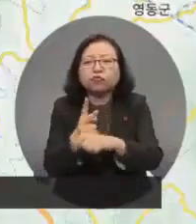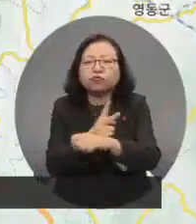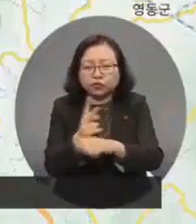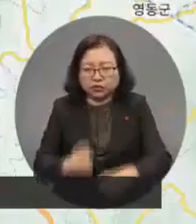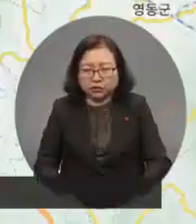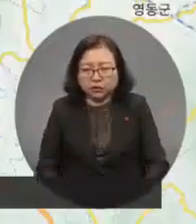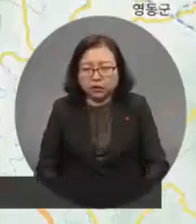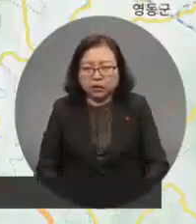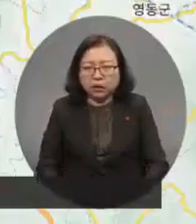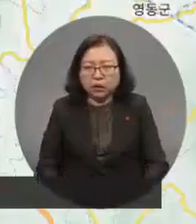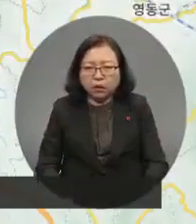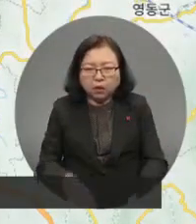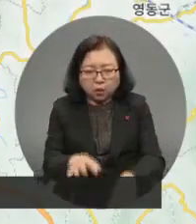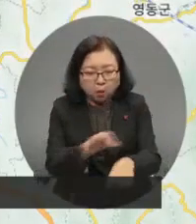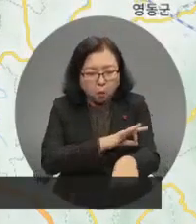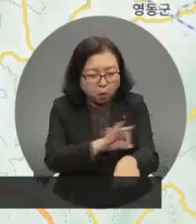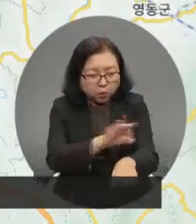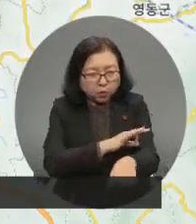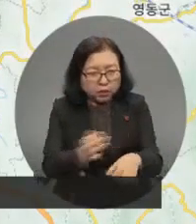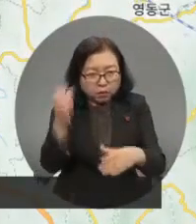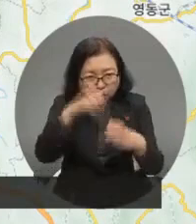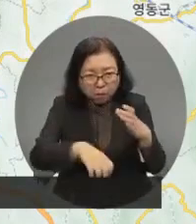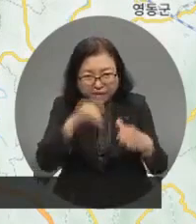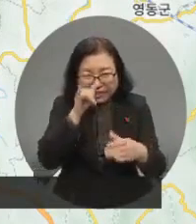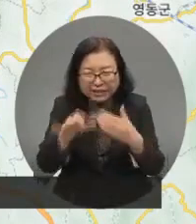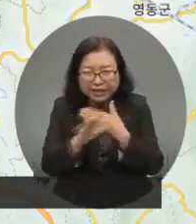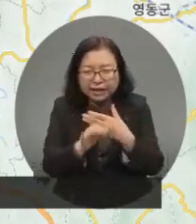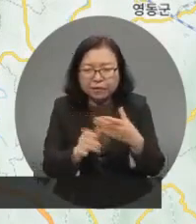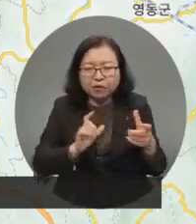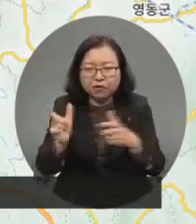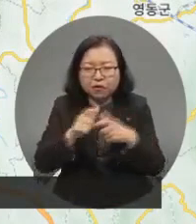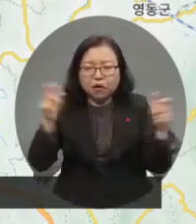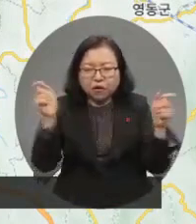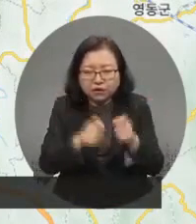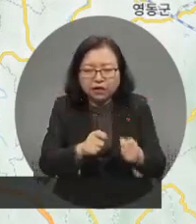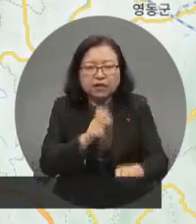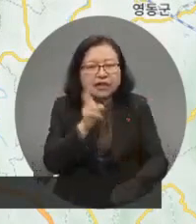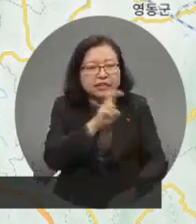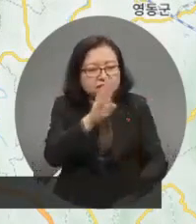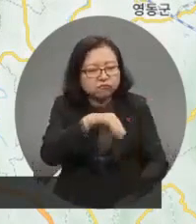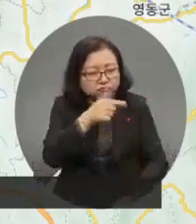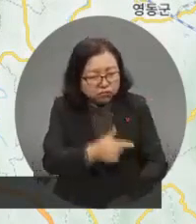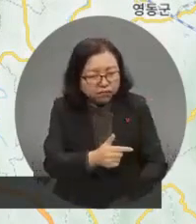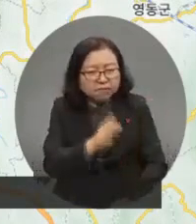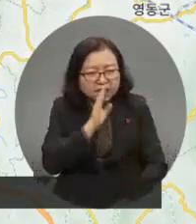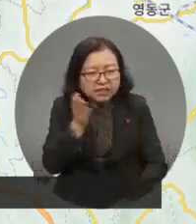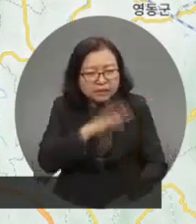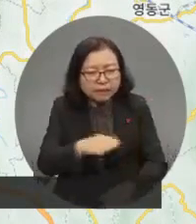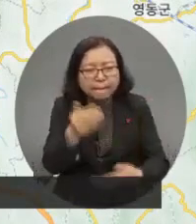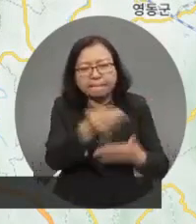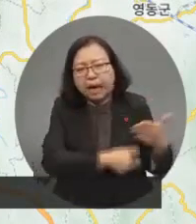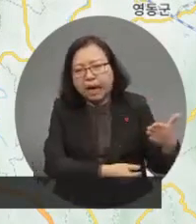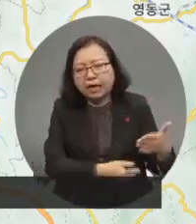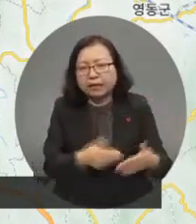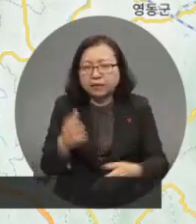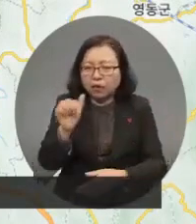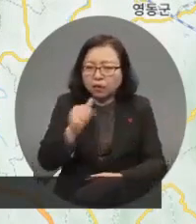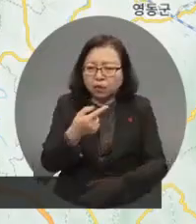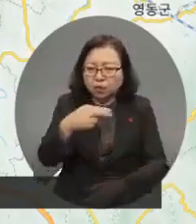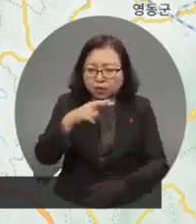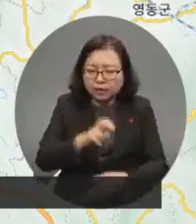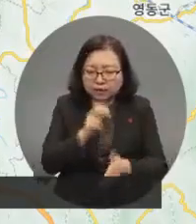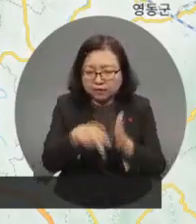연결선이 반영됐다면 20분을 더 줄일 수 있었지만 끝내 포함되지 않아 호남 고속선 대신